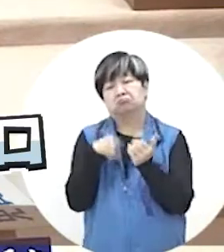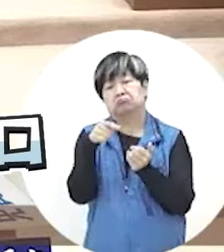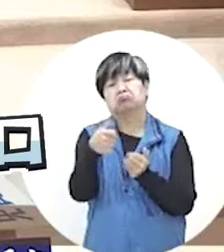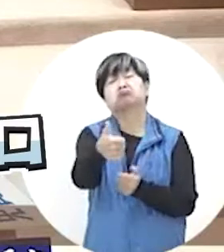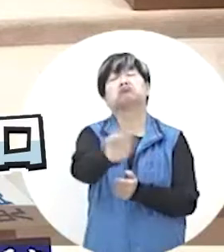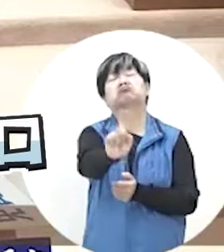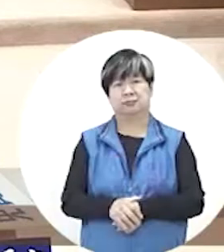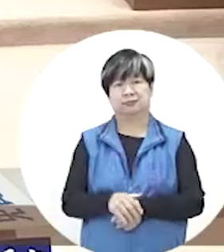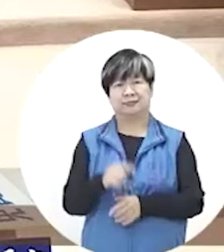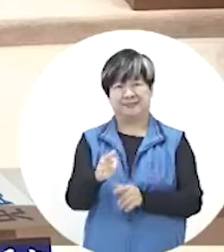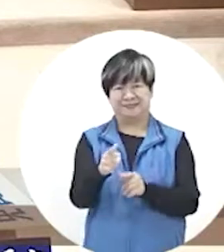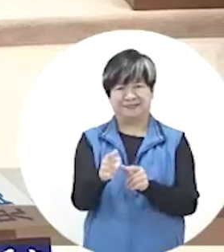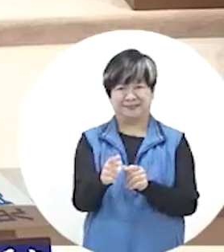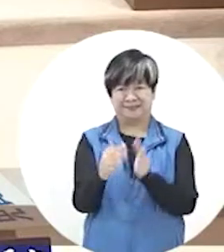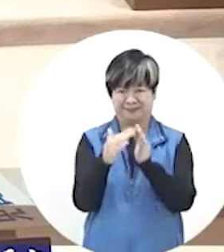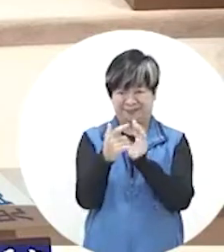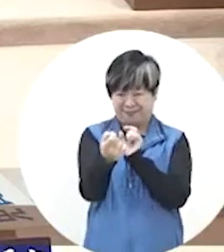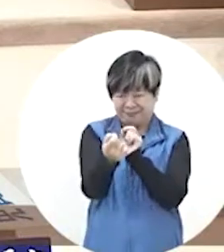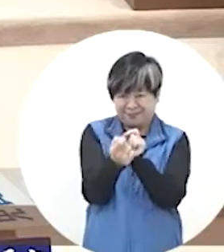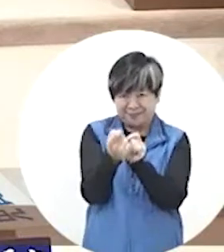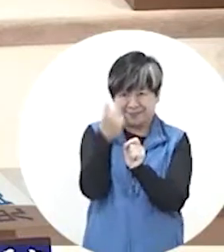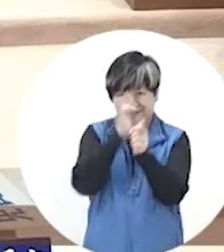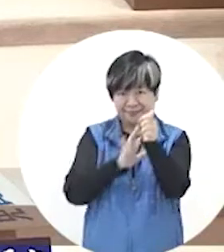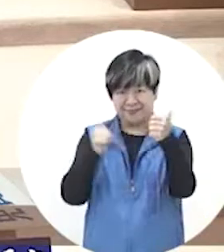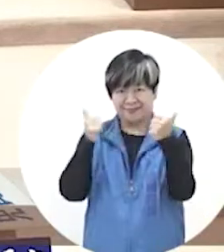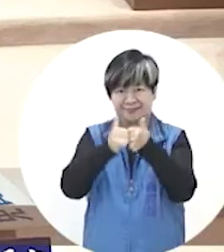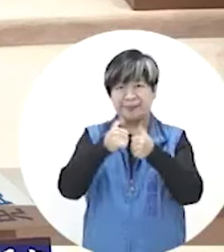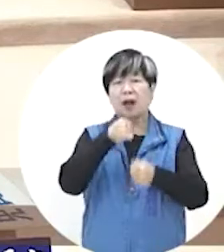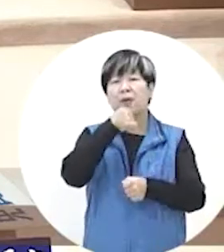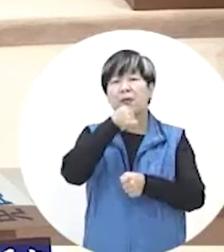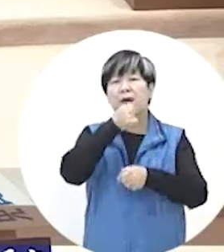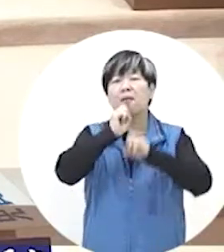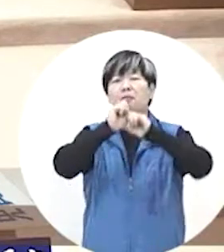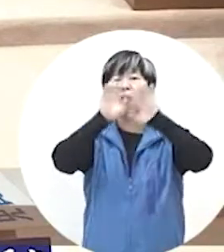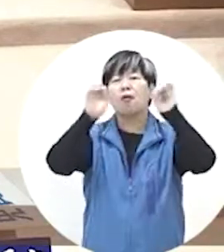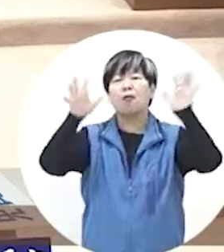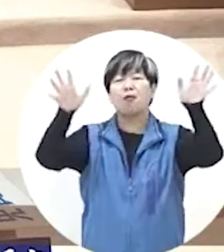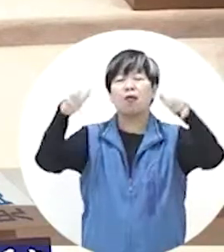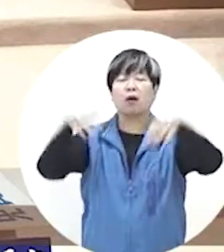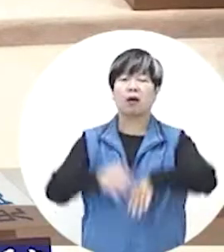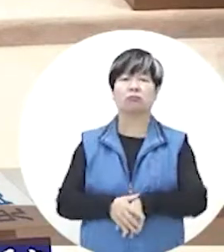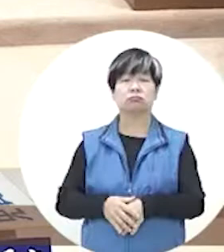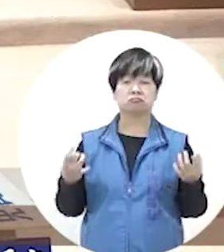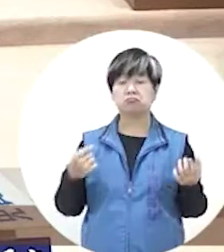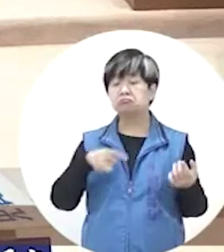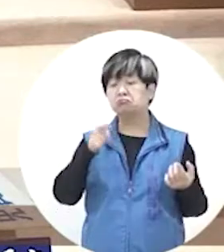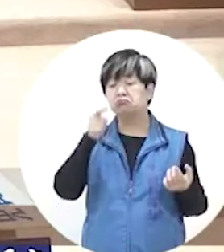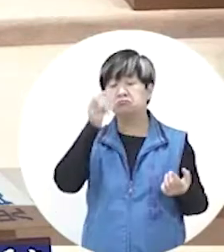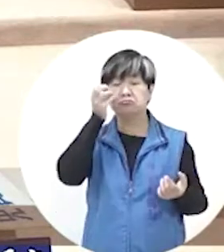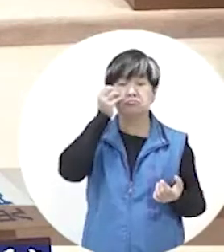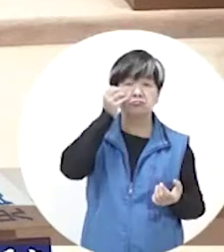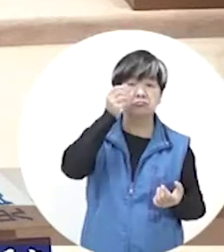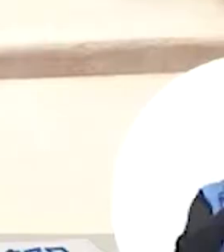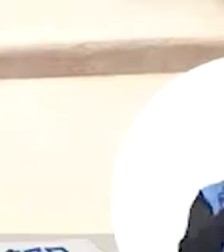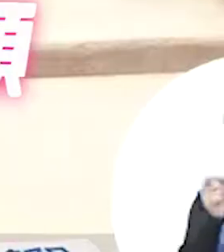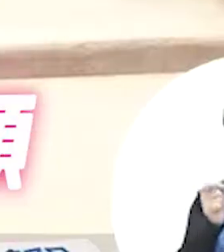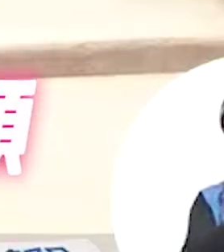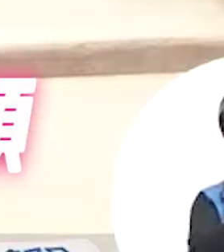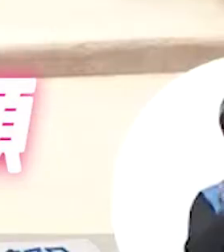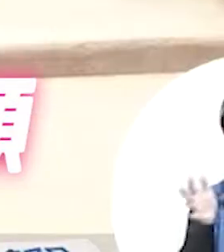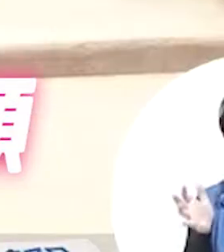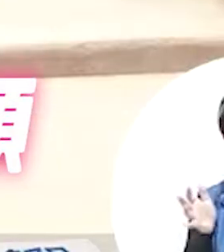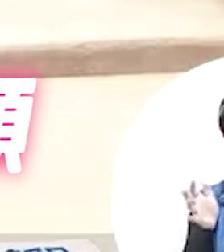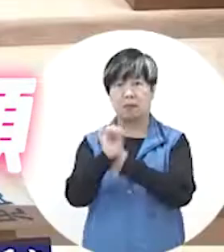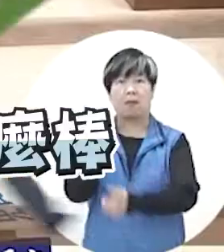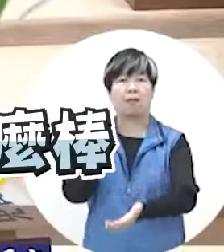了一个在你家门口，管委会揪一揪，大楼的广播揪一揪，反正我刚好没事，我下去参与一下啊，跟邻居聊聊天，结果一